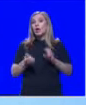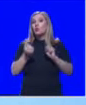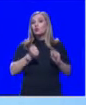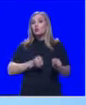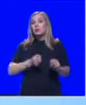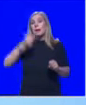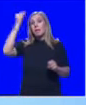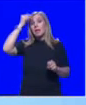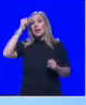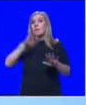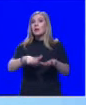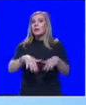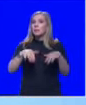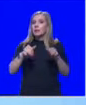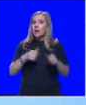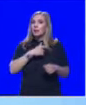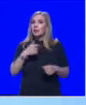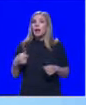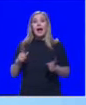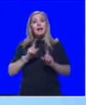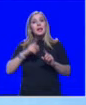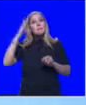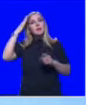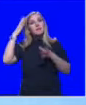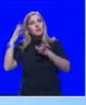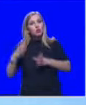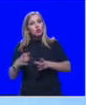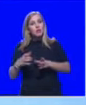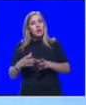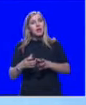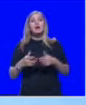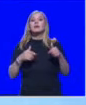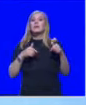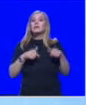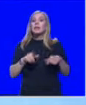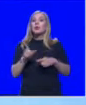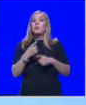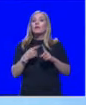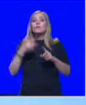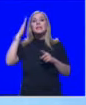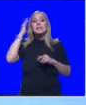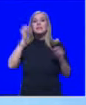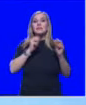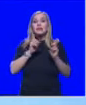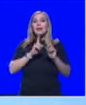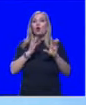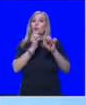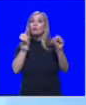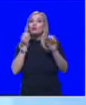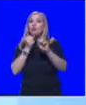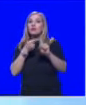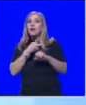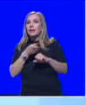Конституцията България, парламентарна република, а не правителствена република и се управлява от Министерски съвет, а не от